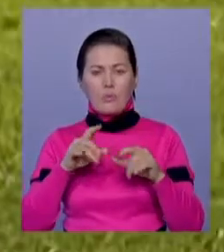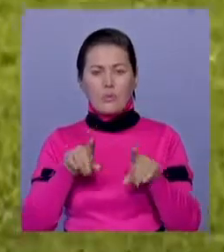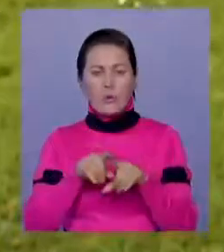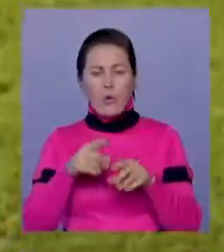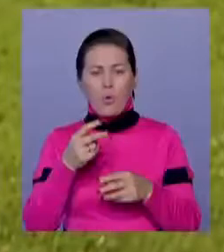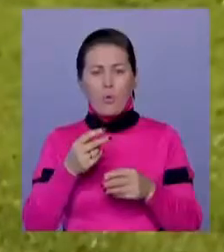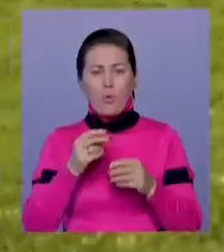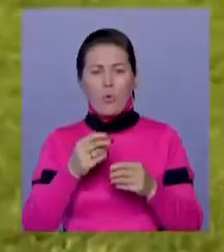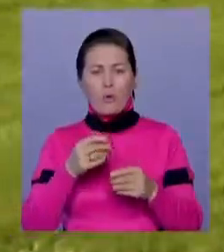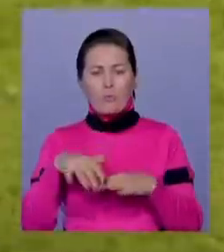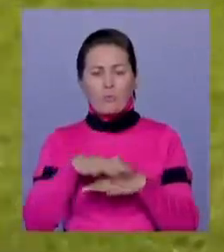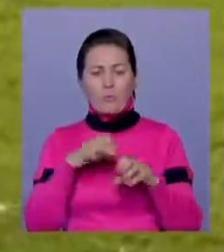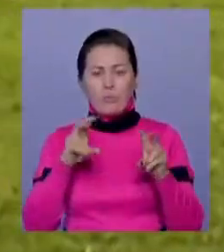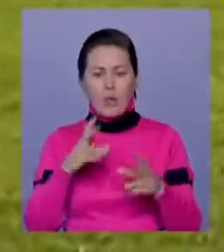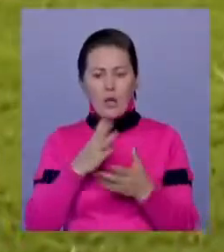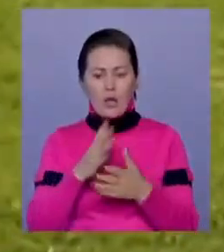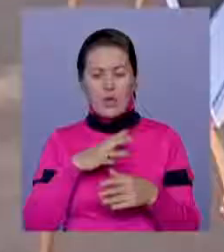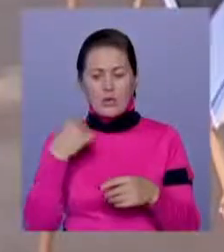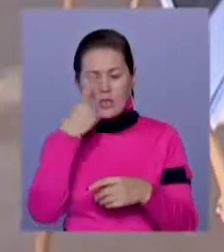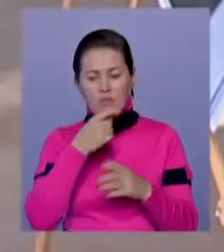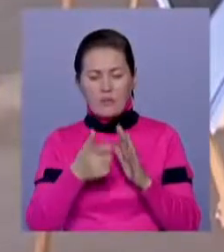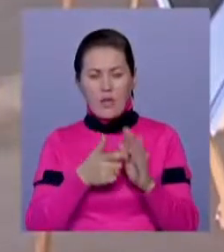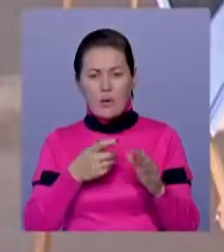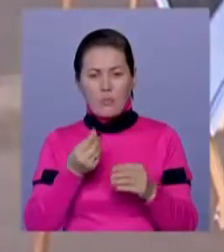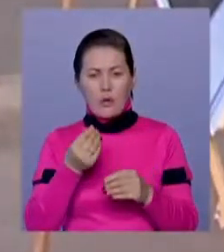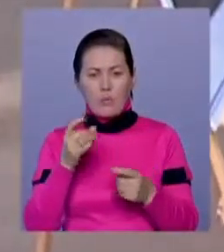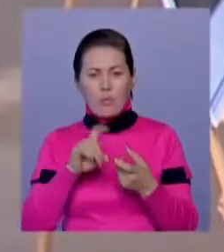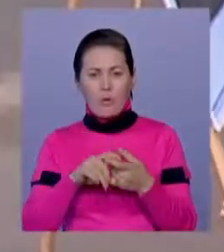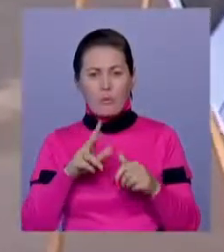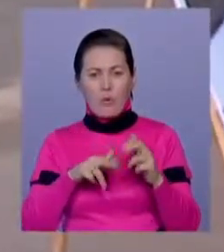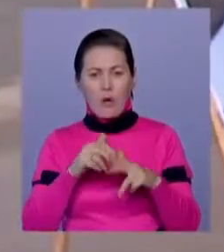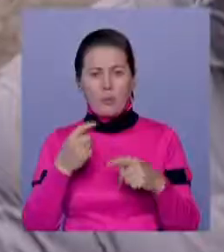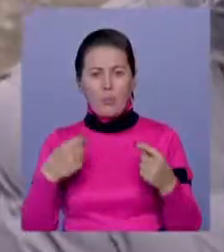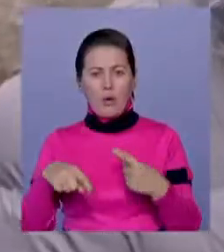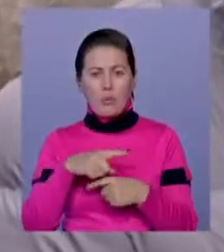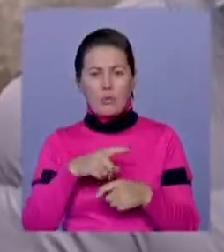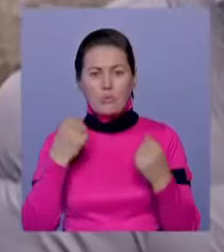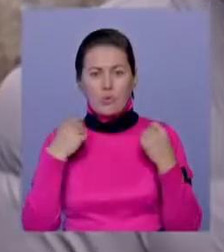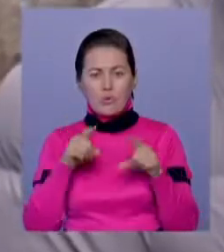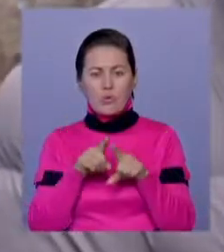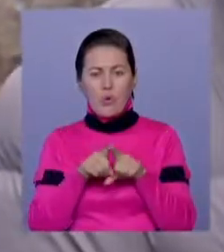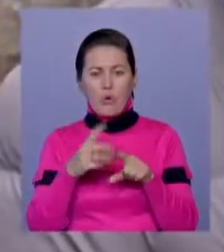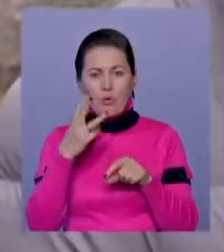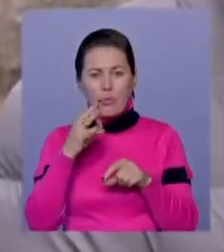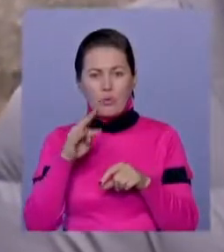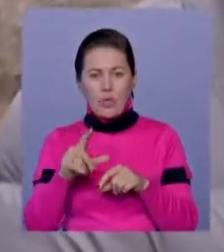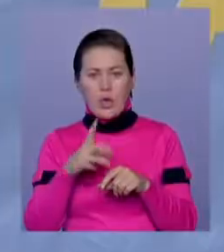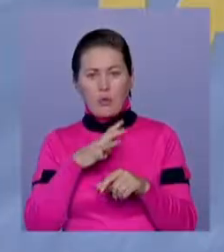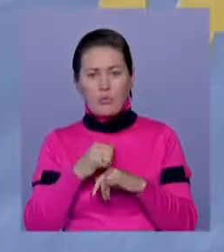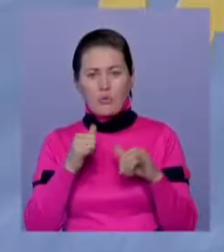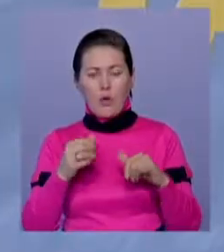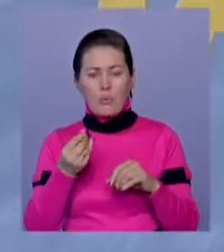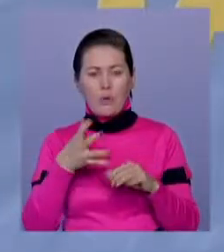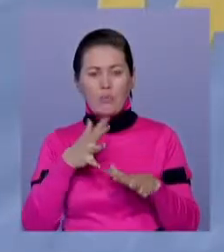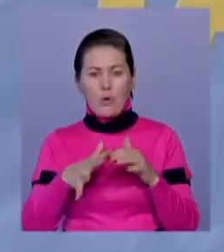ойнауға арналған алаңдар бар. Оның барлығы жеке инвестордың қаражатына тұрғызылған. Кәсіпкер спорт нысандарын салуға 300 миллион теңгеден аса